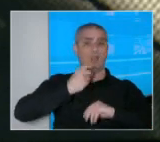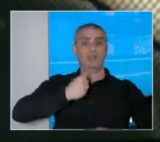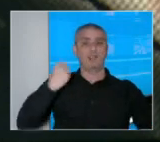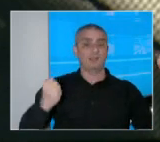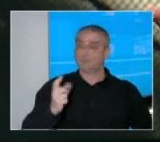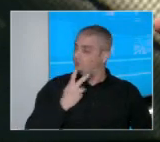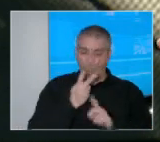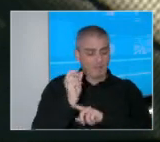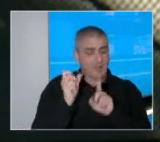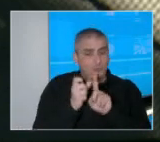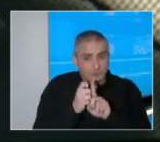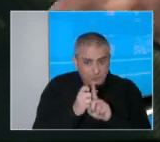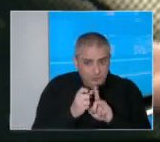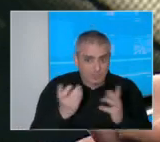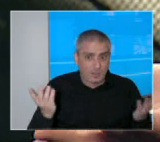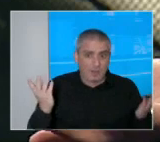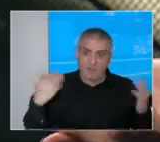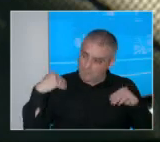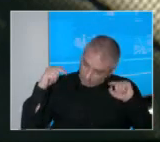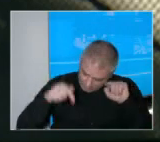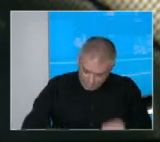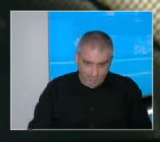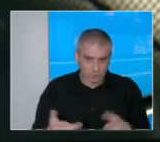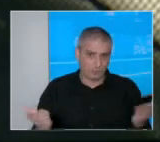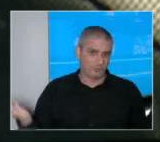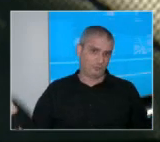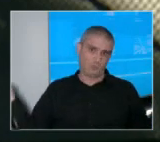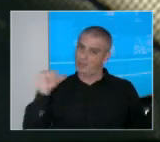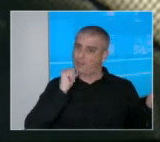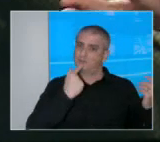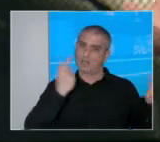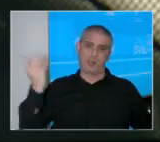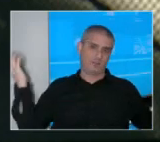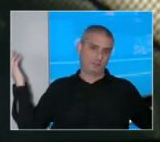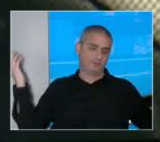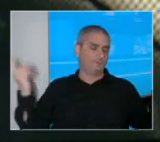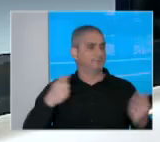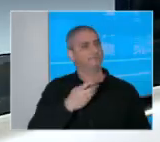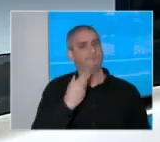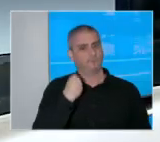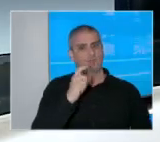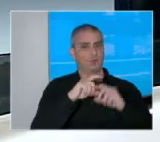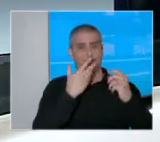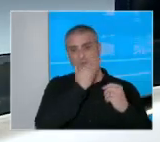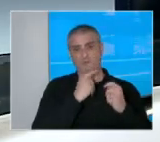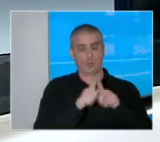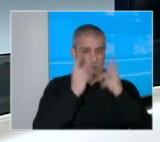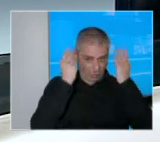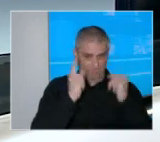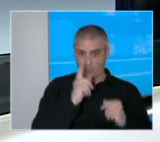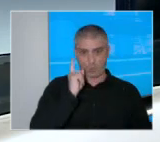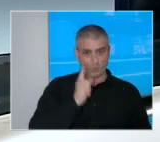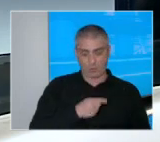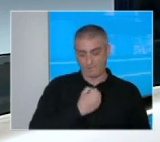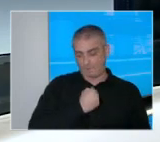הימין, שלא עברה את אחוז החסימה, וגררה אותנו לאן שהיינו, לא? לא רוצה להגיד מי עמד בראשה. נתת פה כותרת יפה, כמו שהחרדים לא היו